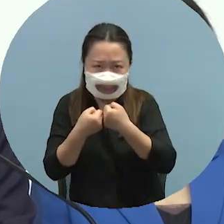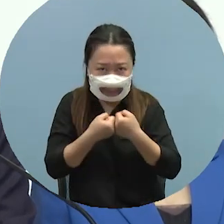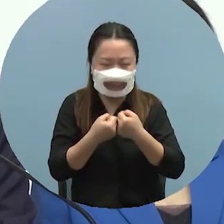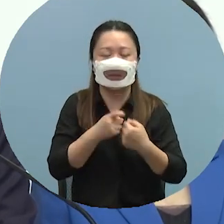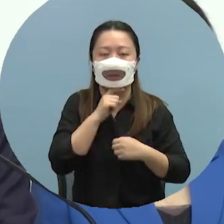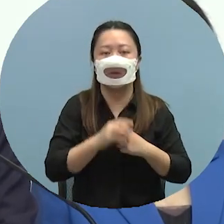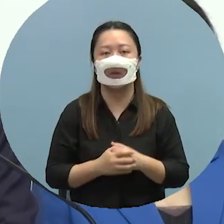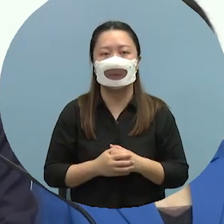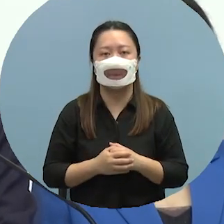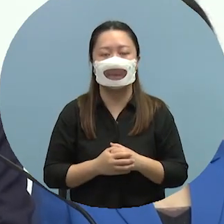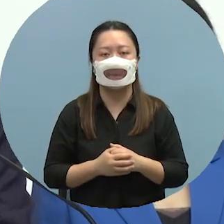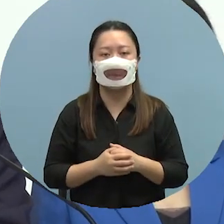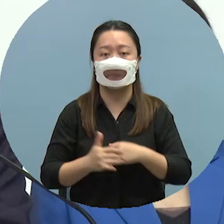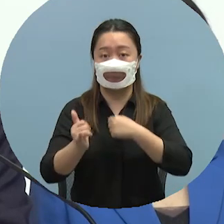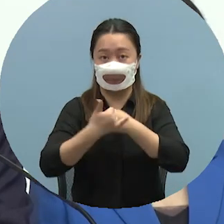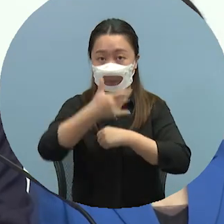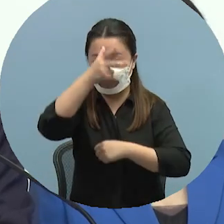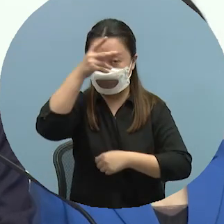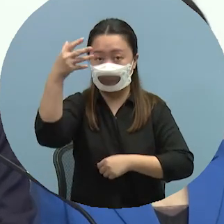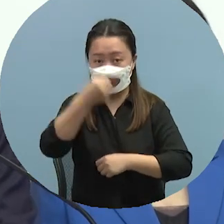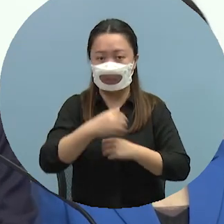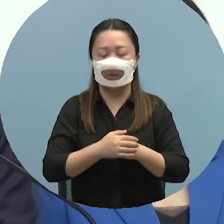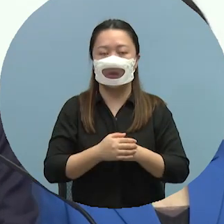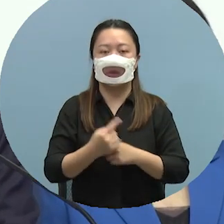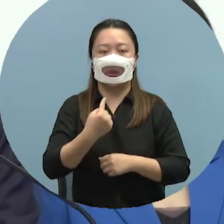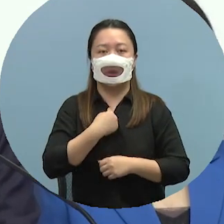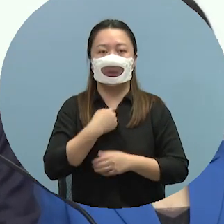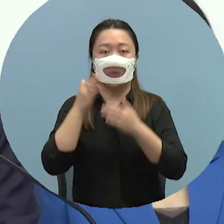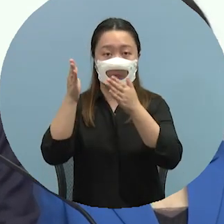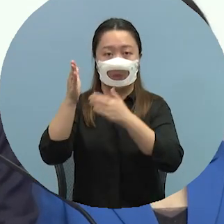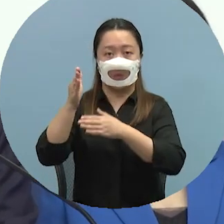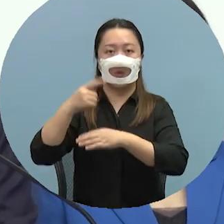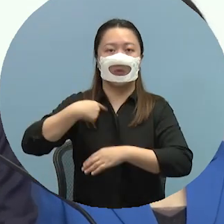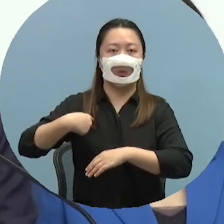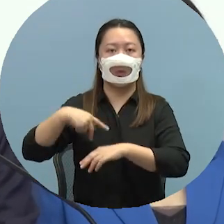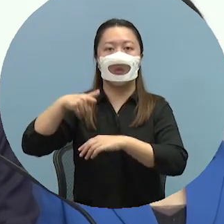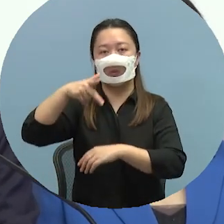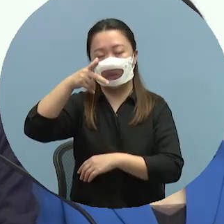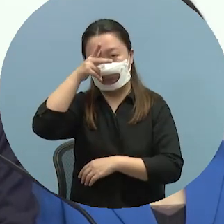戰。第六屆行政長官需要向中央人民政府負責，